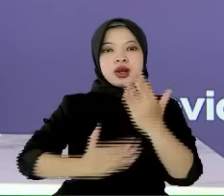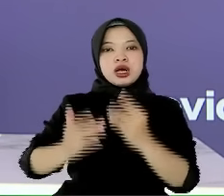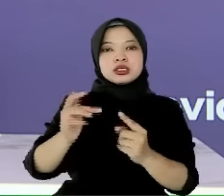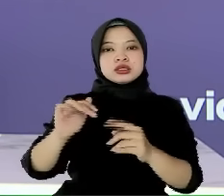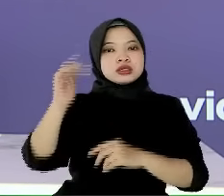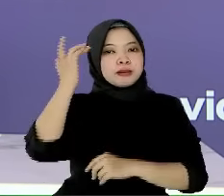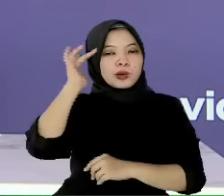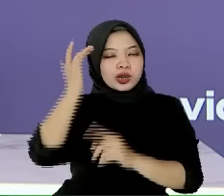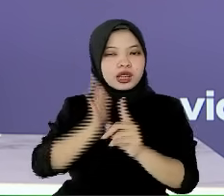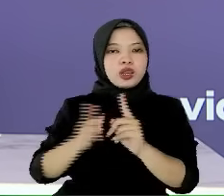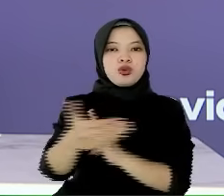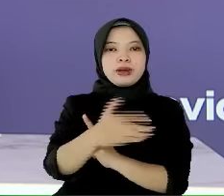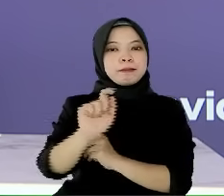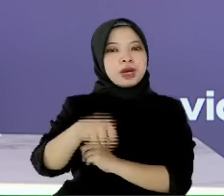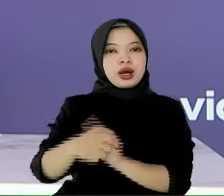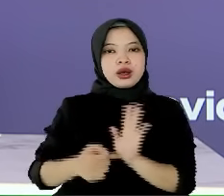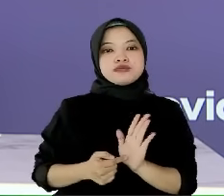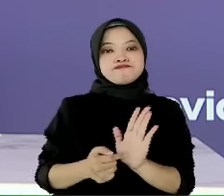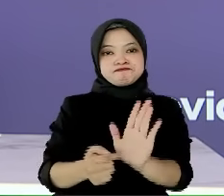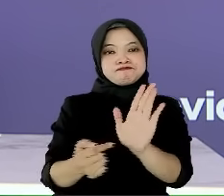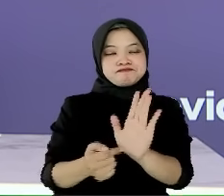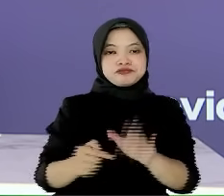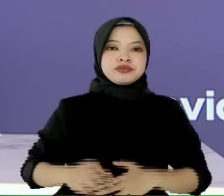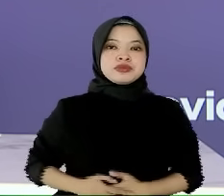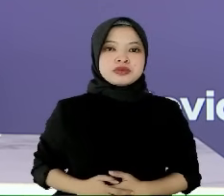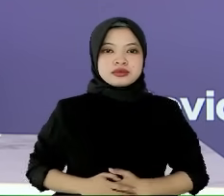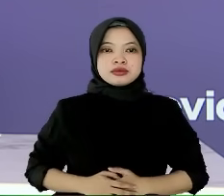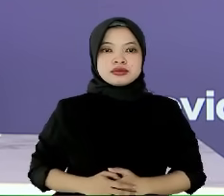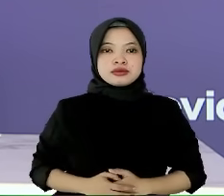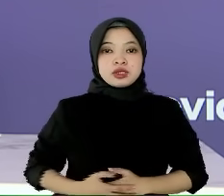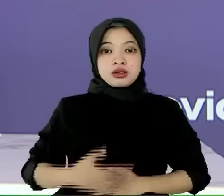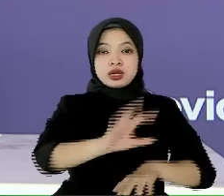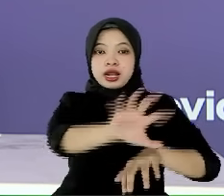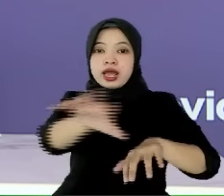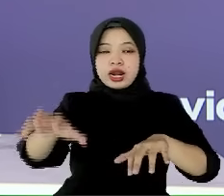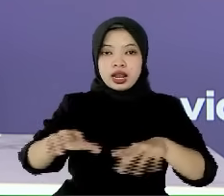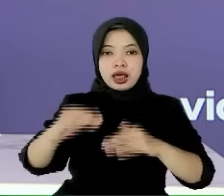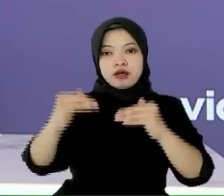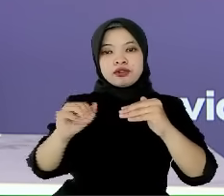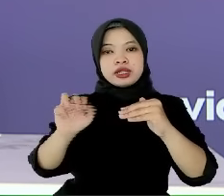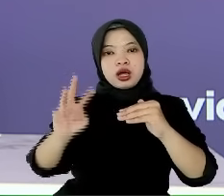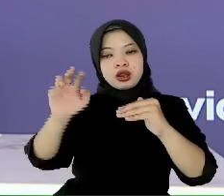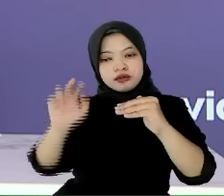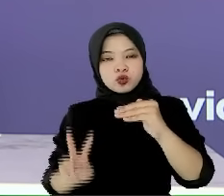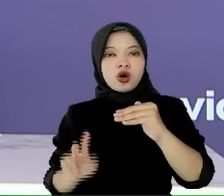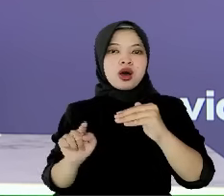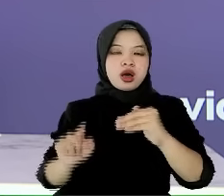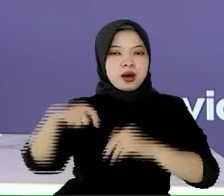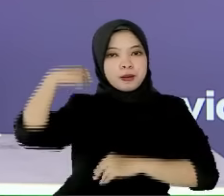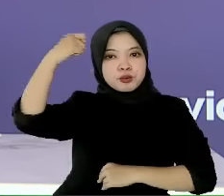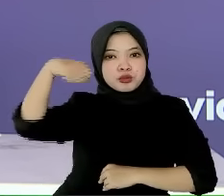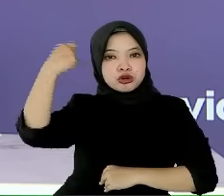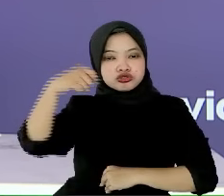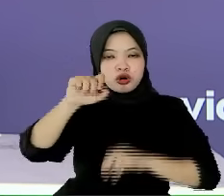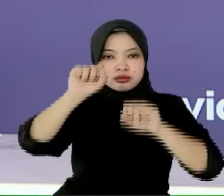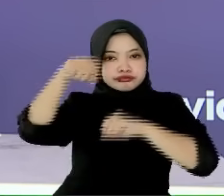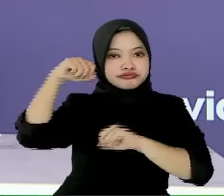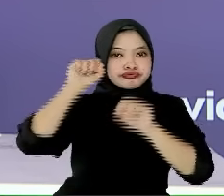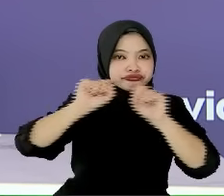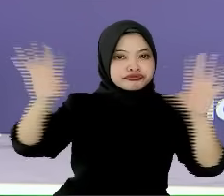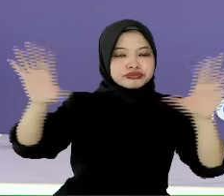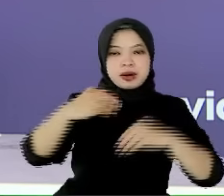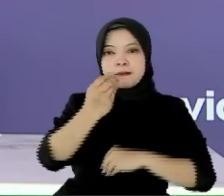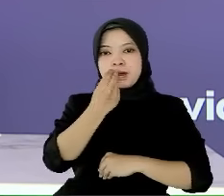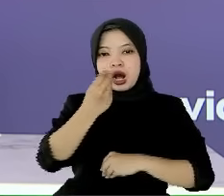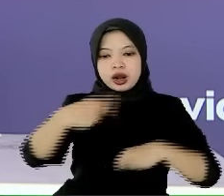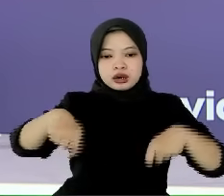aplikasi Peduli Lindungi. Untuk daerah level 3 dan 2, bioskop beserta counter makanan dan minuman